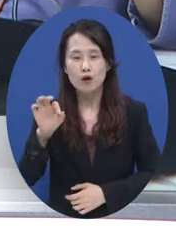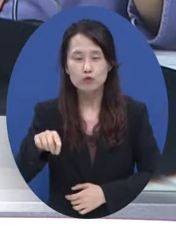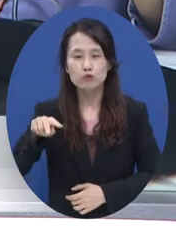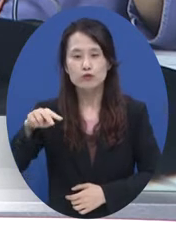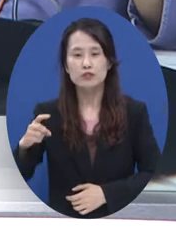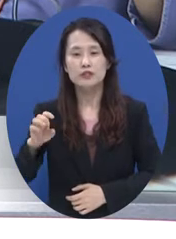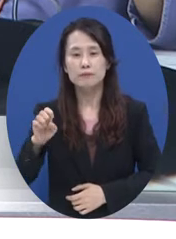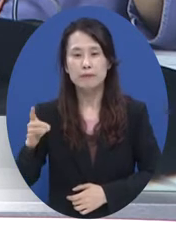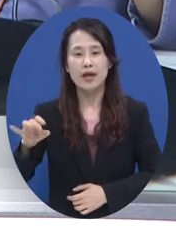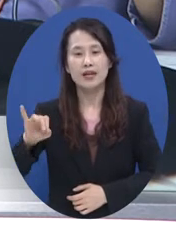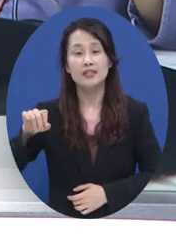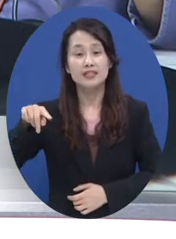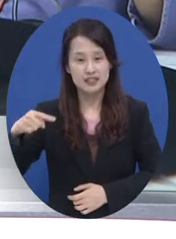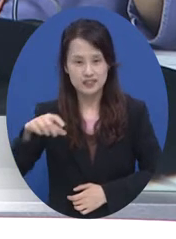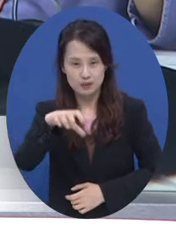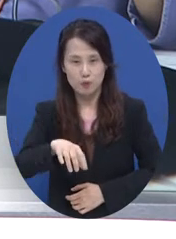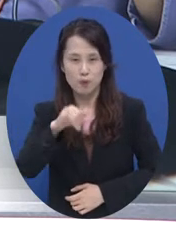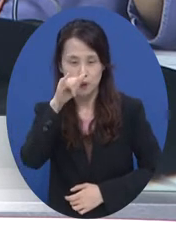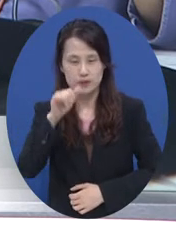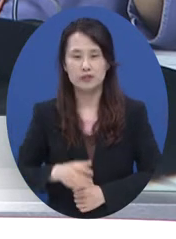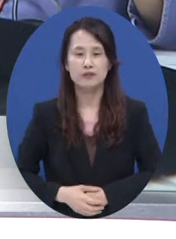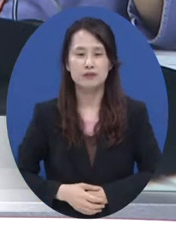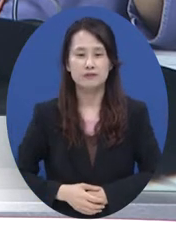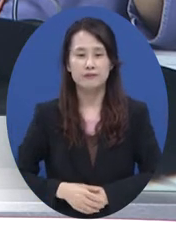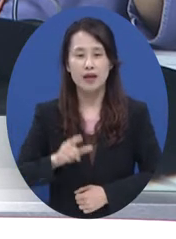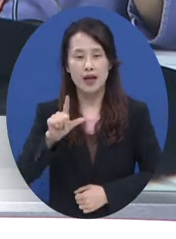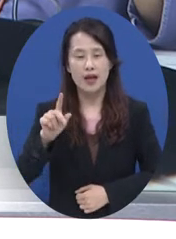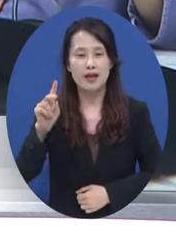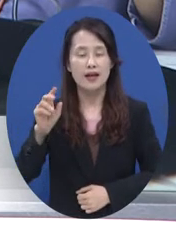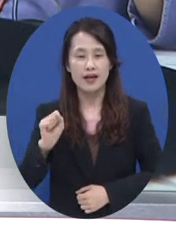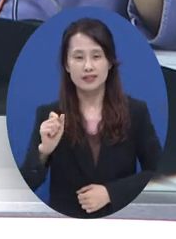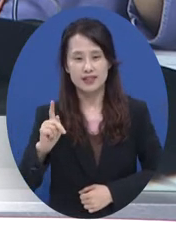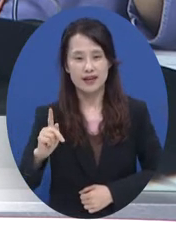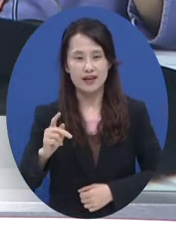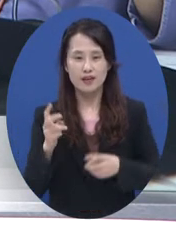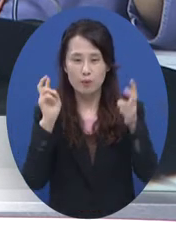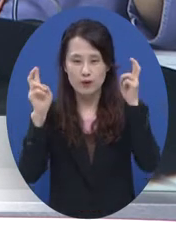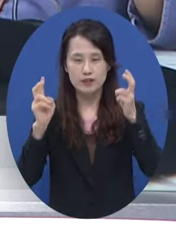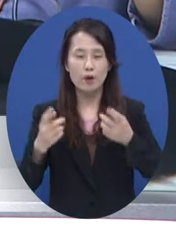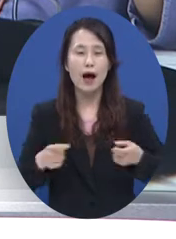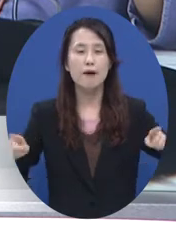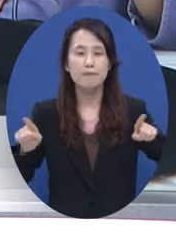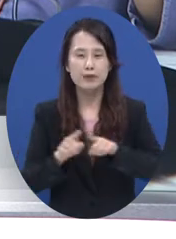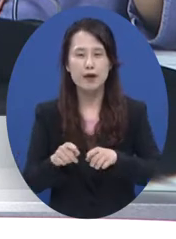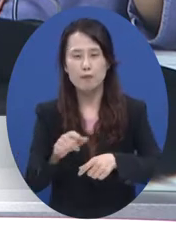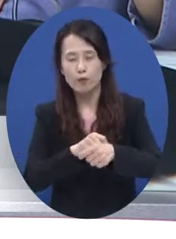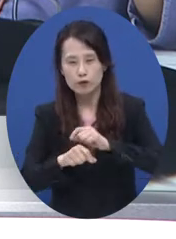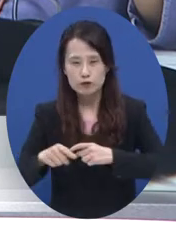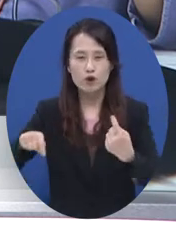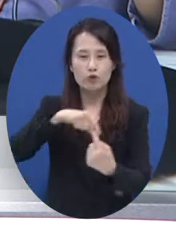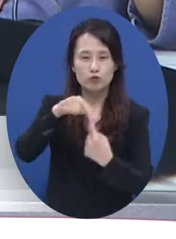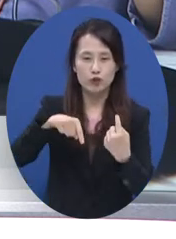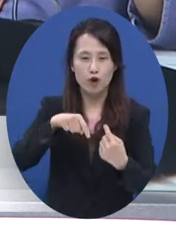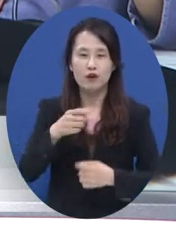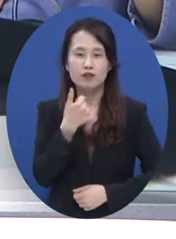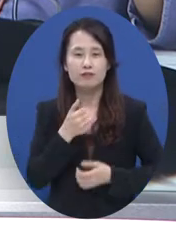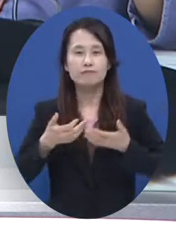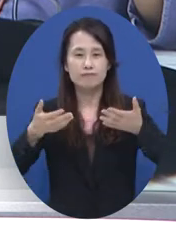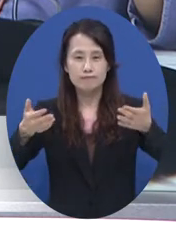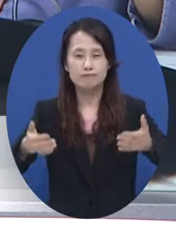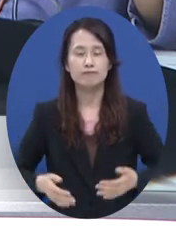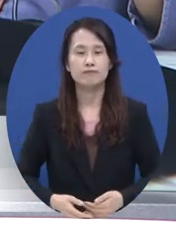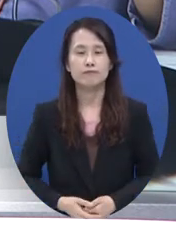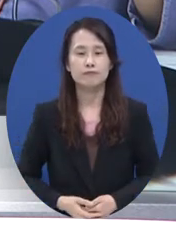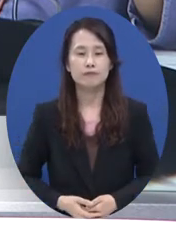와우스페이스입니다. 경기도와 경기콘텐츠진흥원, SK텔레콤이 손을 잡고 올해 본격 운영에 들어갑니다. 그 현장 구영슬